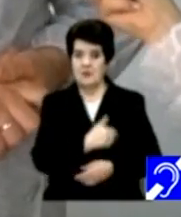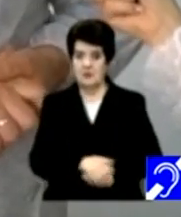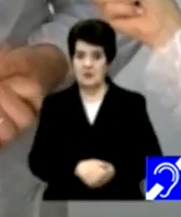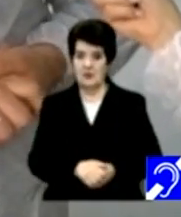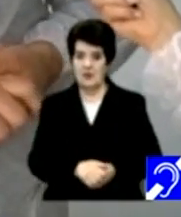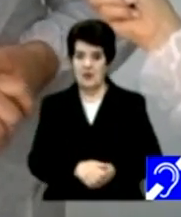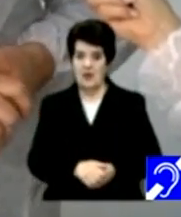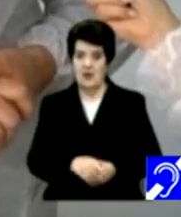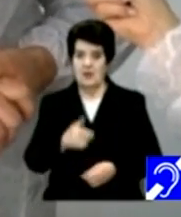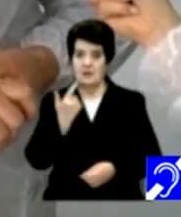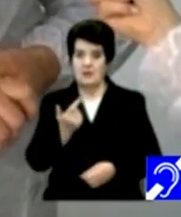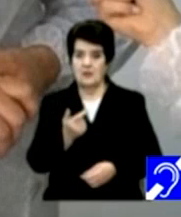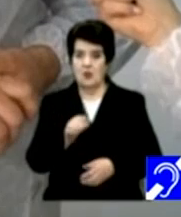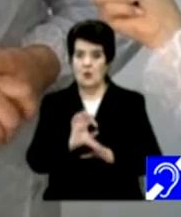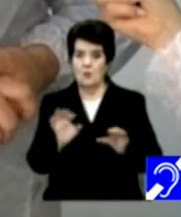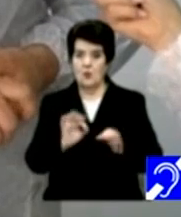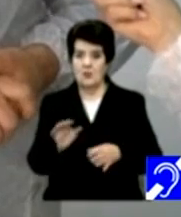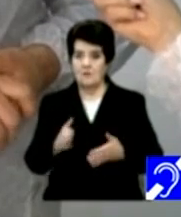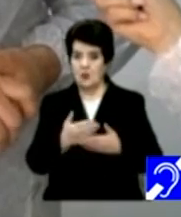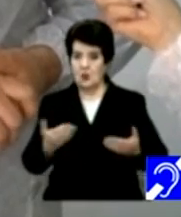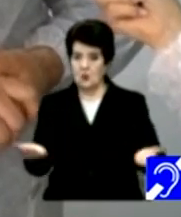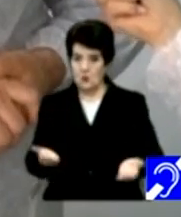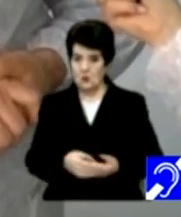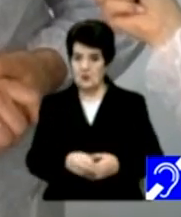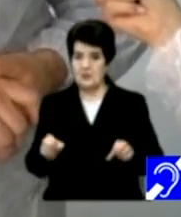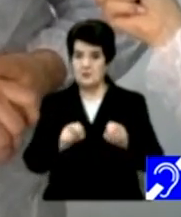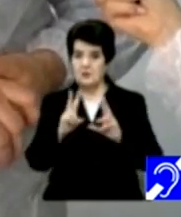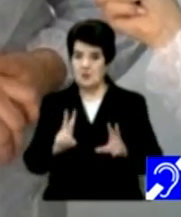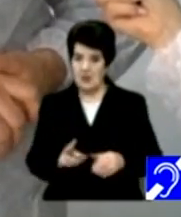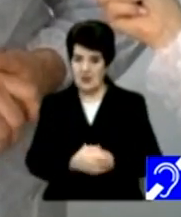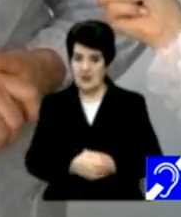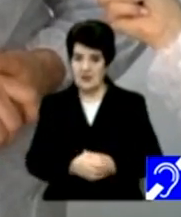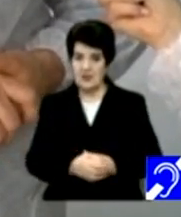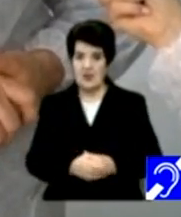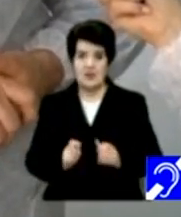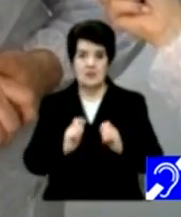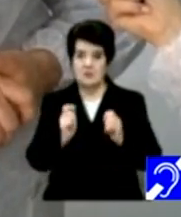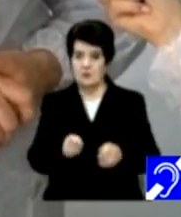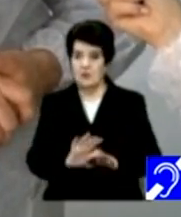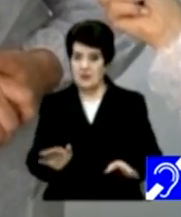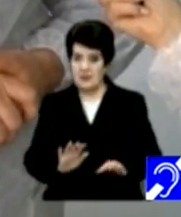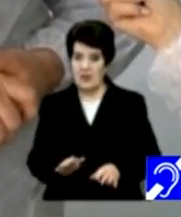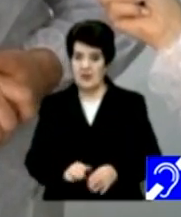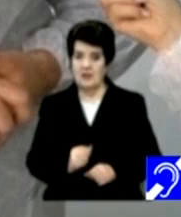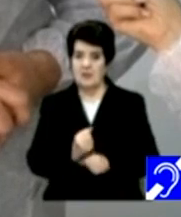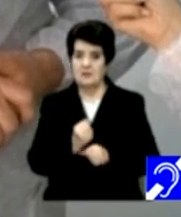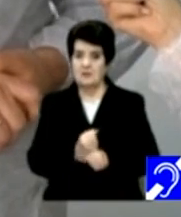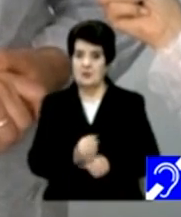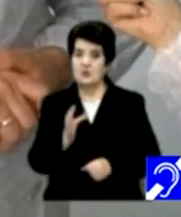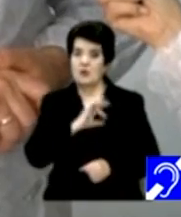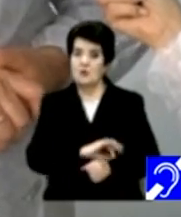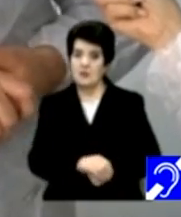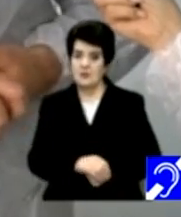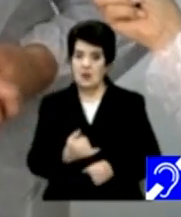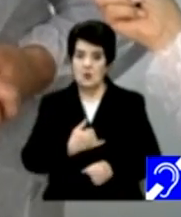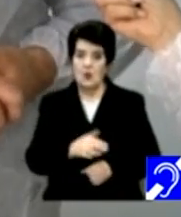medicale nedate în utilizare din motiv că nu sunt specialiști pentru a le da în exploatare și nu sunt specialiști pentru a le utiliza. Deci